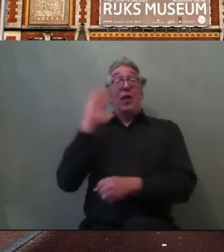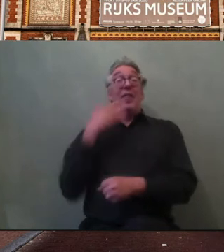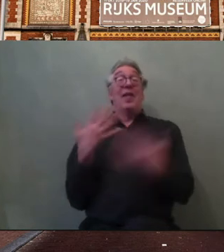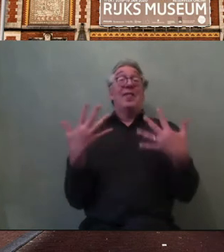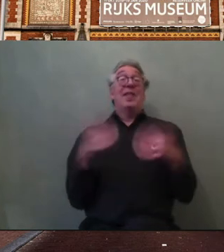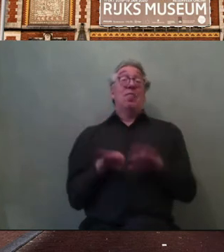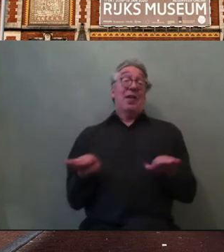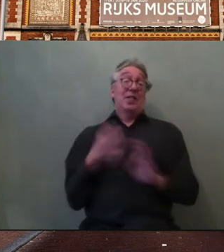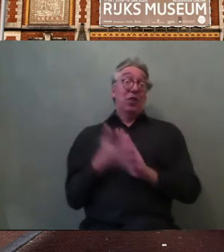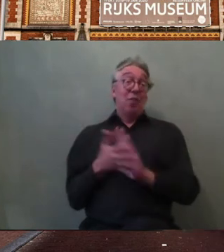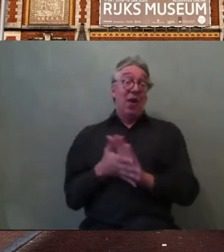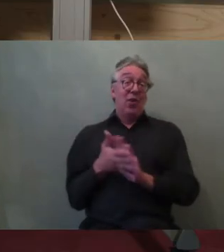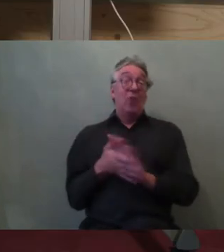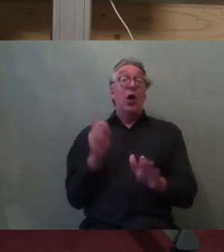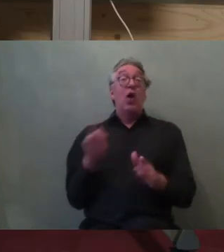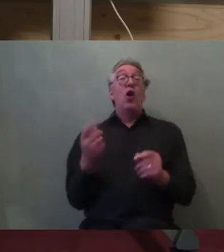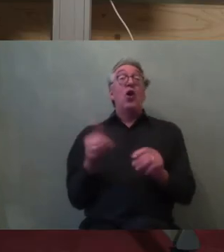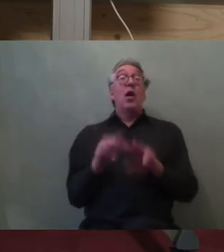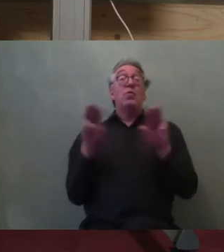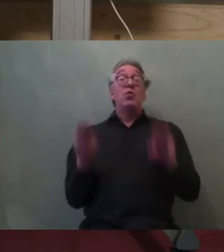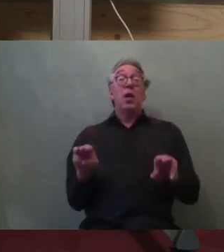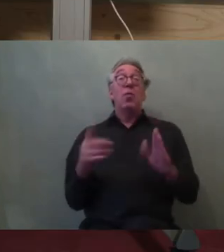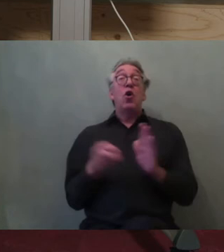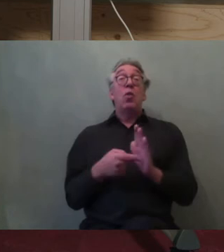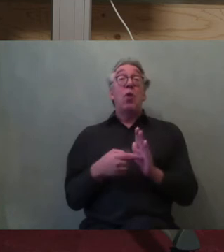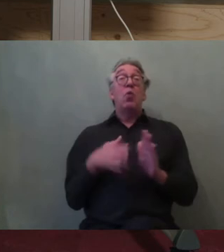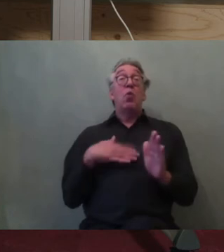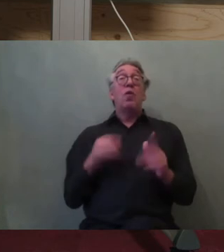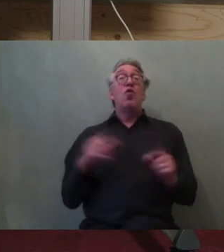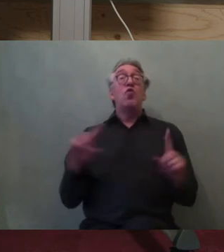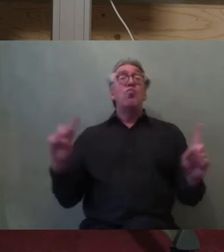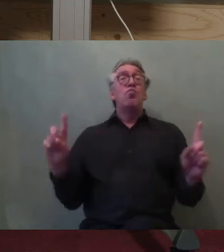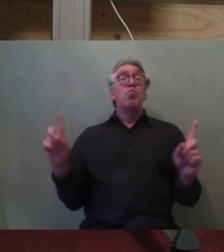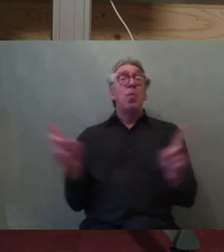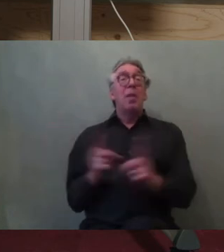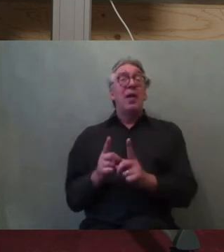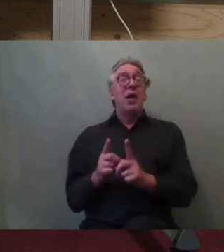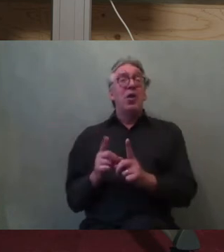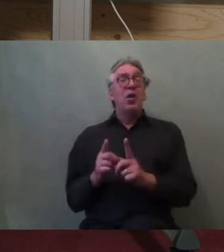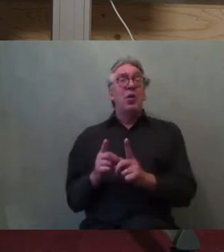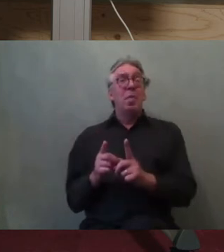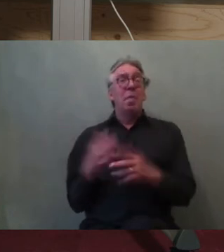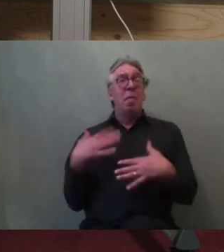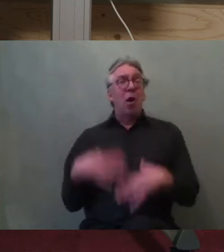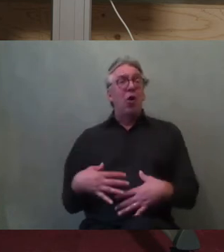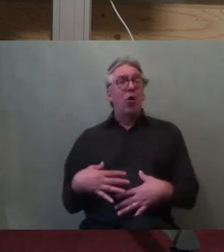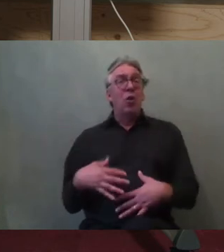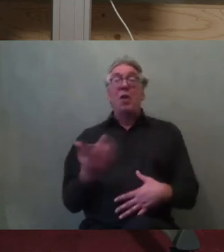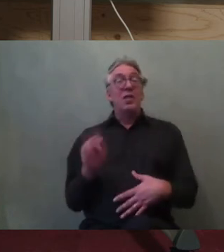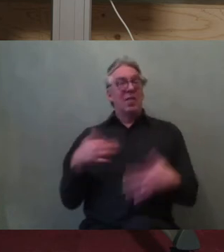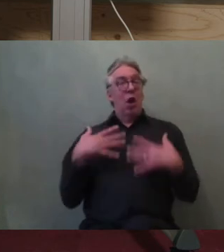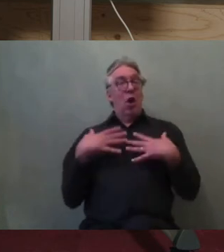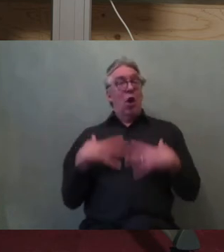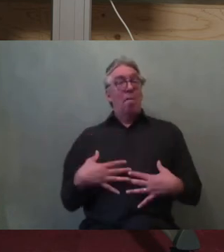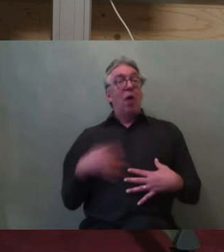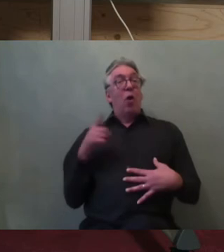Het Rijksmuseum maakt gebruik van beperkingenpakken. Nou zou dat ook niet helemaal voor zich spreken, maar dat zijn pakken om medewerkers eigenlijk